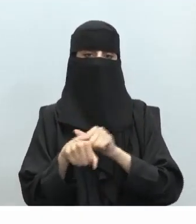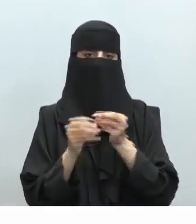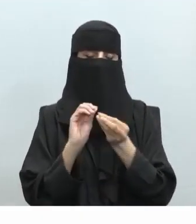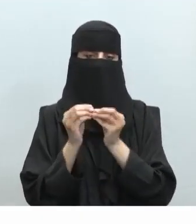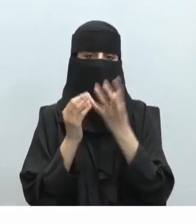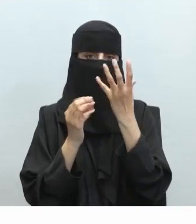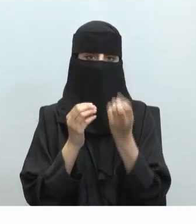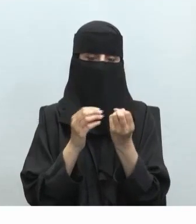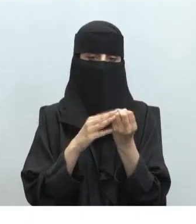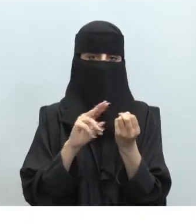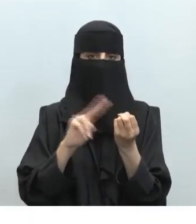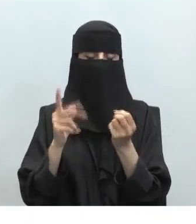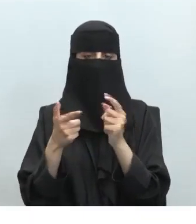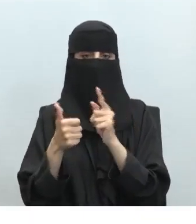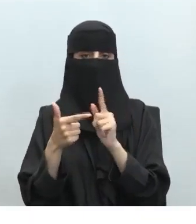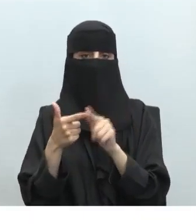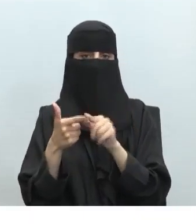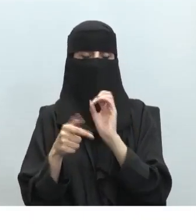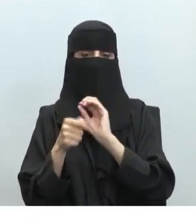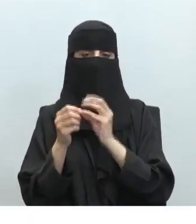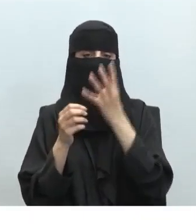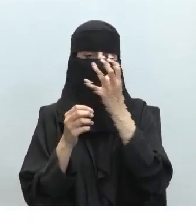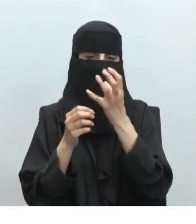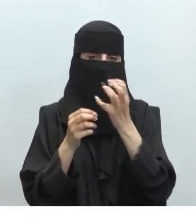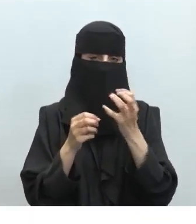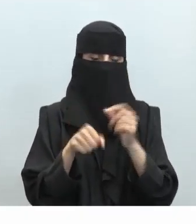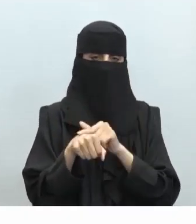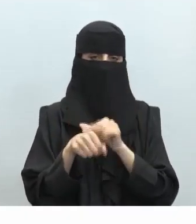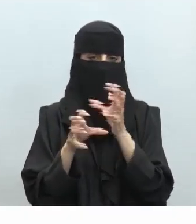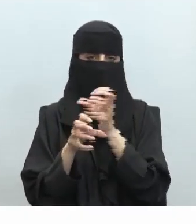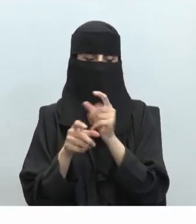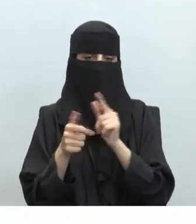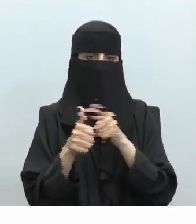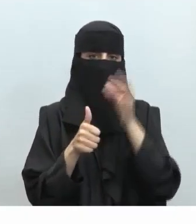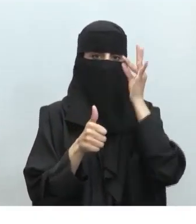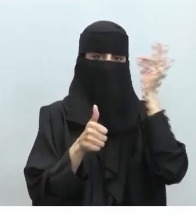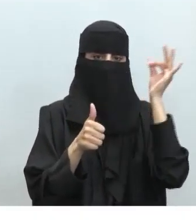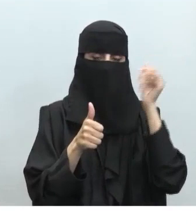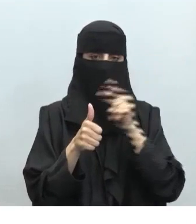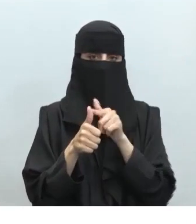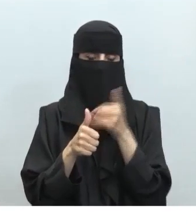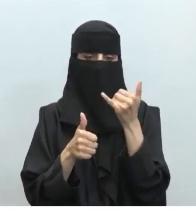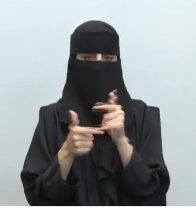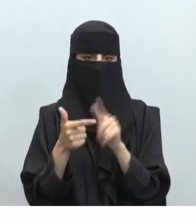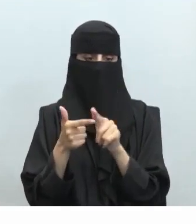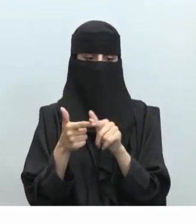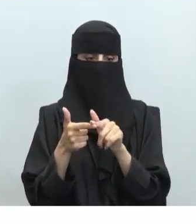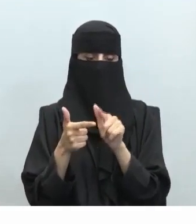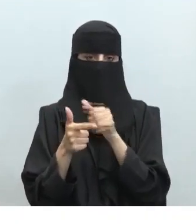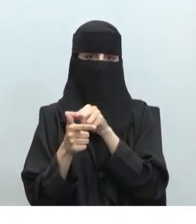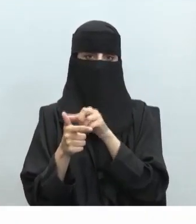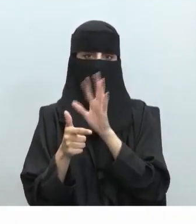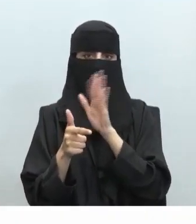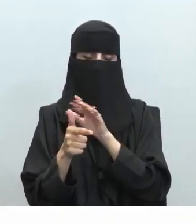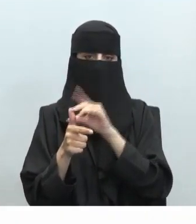الجين كان او البي كابيتال كان مسؤول عن غمق هذه الصبغه ولكن هذا المسؤول عن غمق الصبغه لن يكون له اي دور اذا لم يتواجد